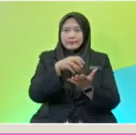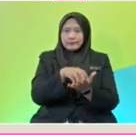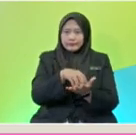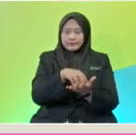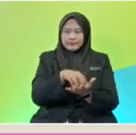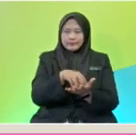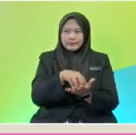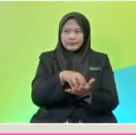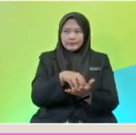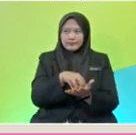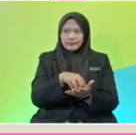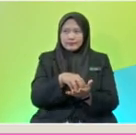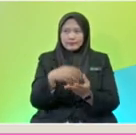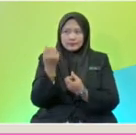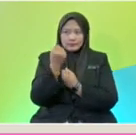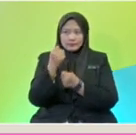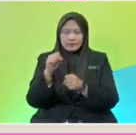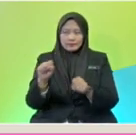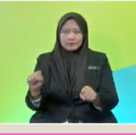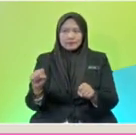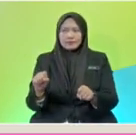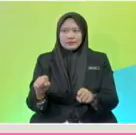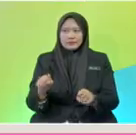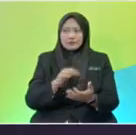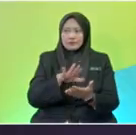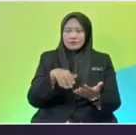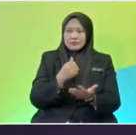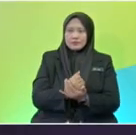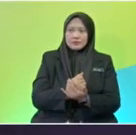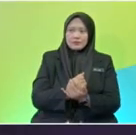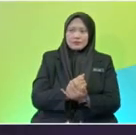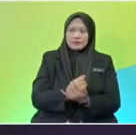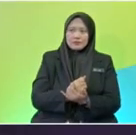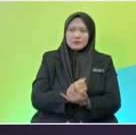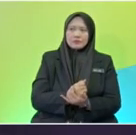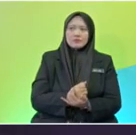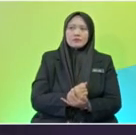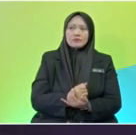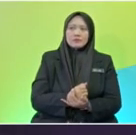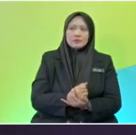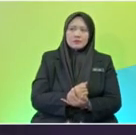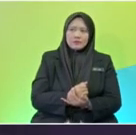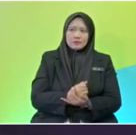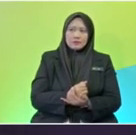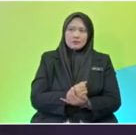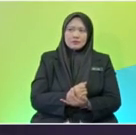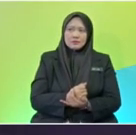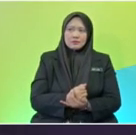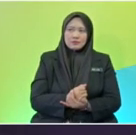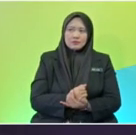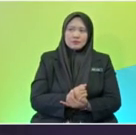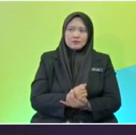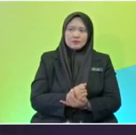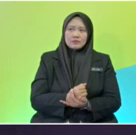bisa dia adik-adik di dalam Google Mic ini Oke untuk soalnya